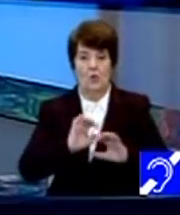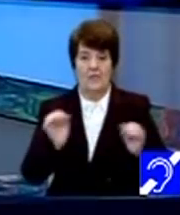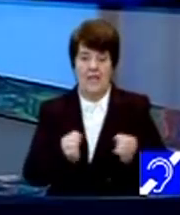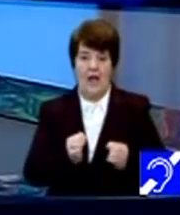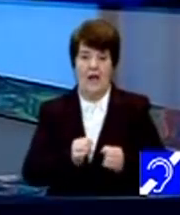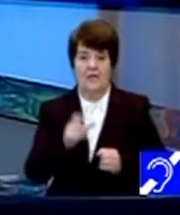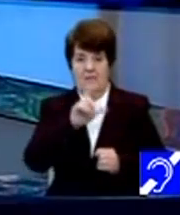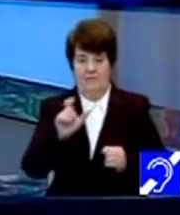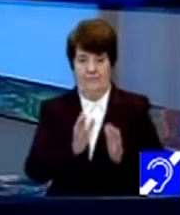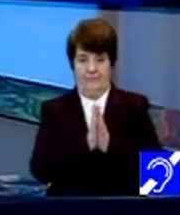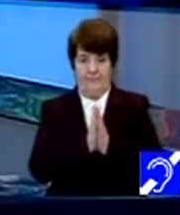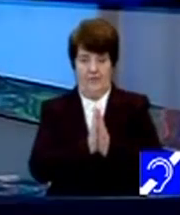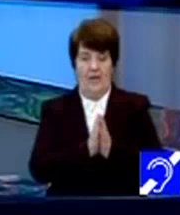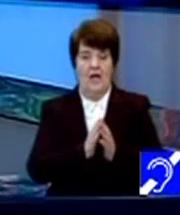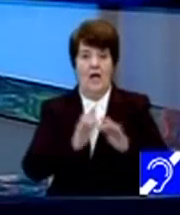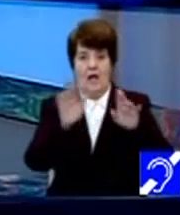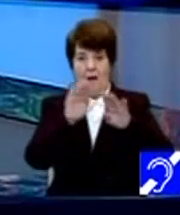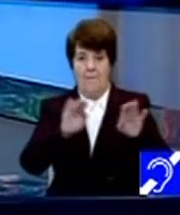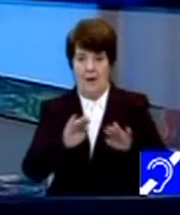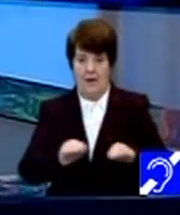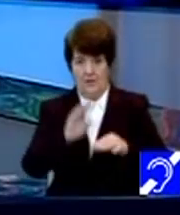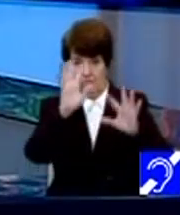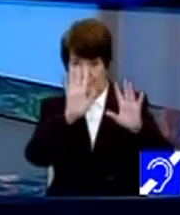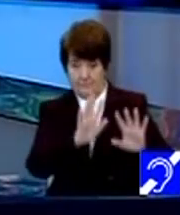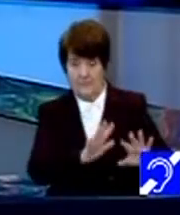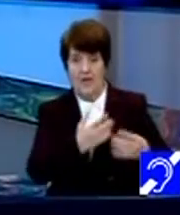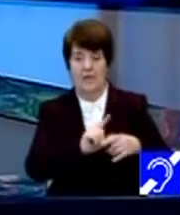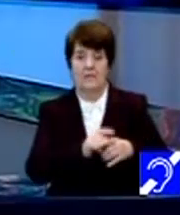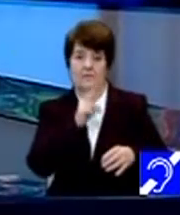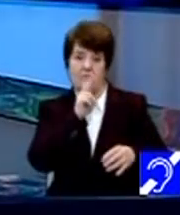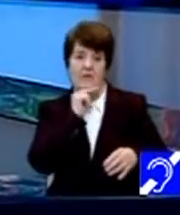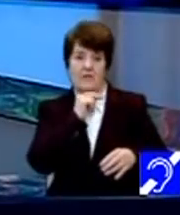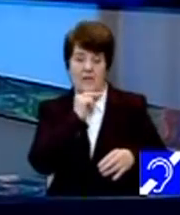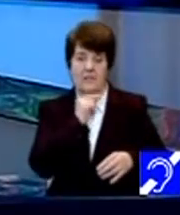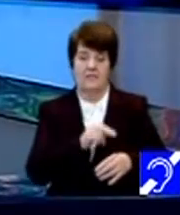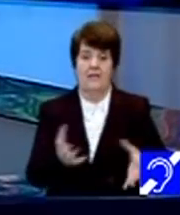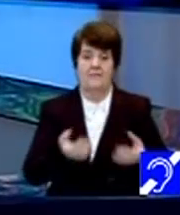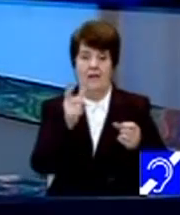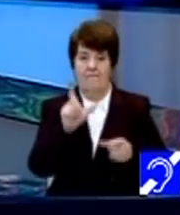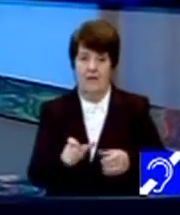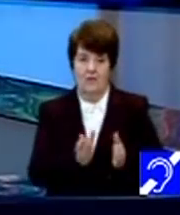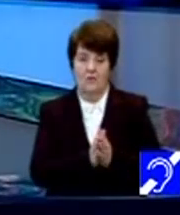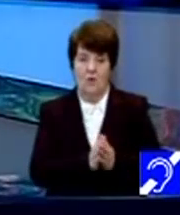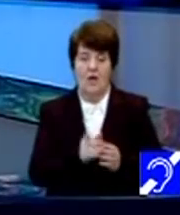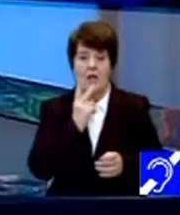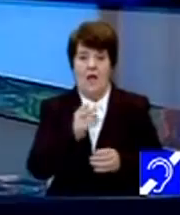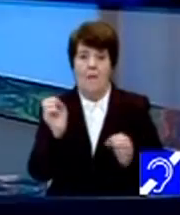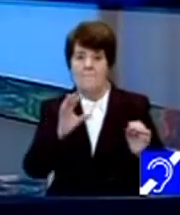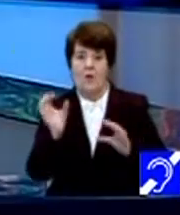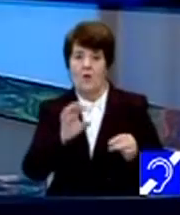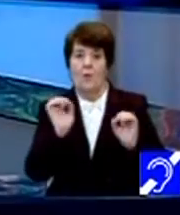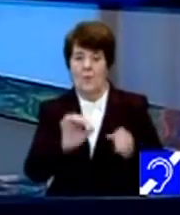pompierii îndeamnă oamenii să fie atenți când împodobesc bradul de Crăciun sau decorează locuințele. Salvatorii atrag atenția că orice